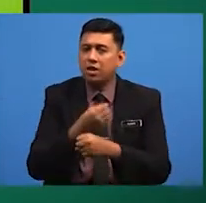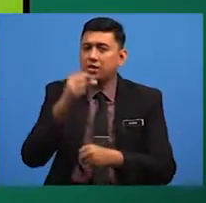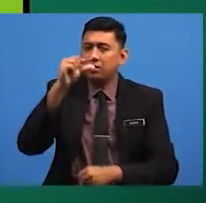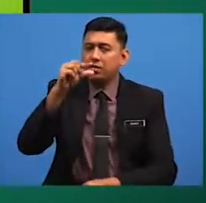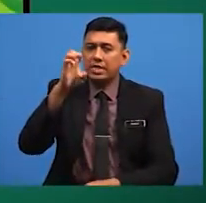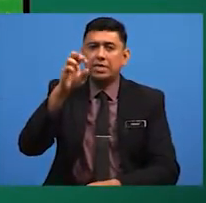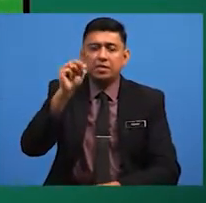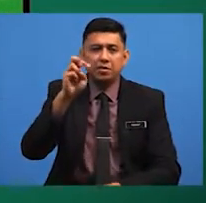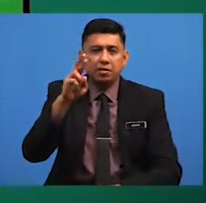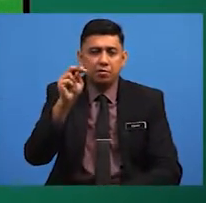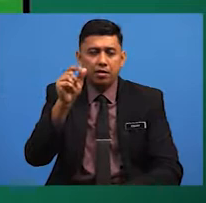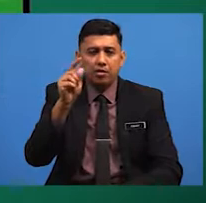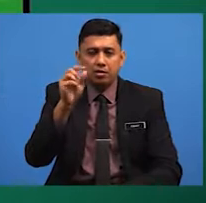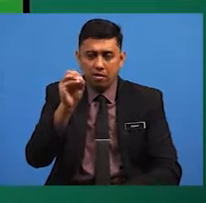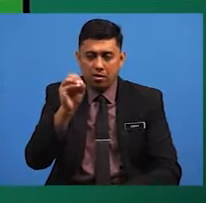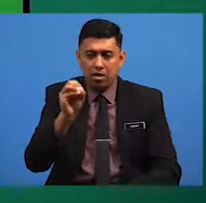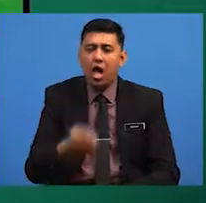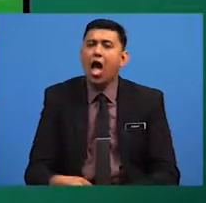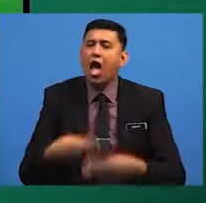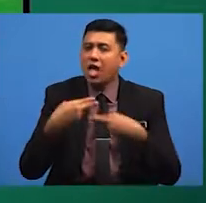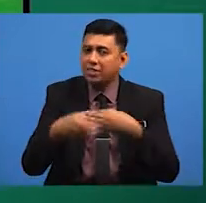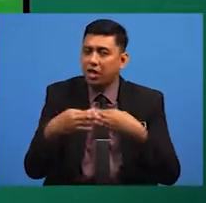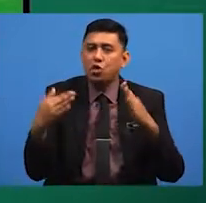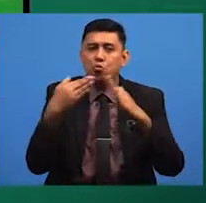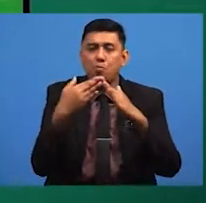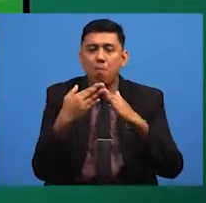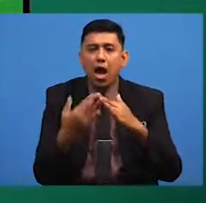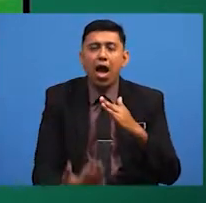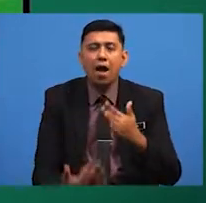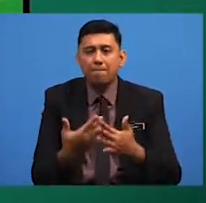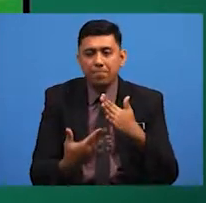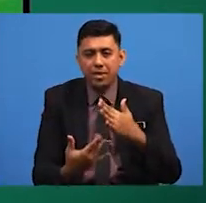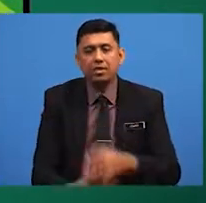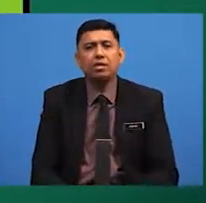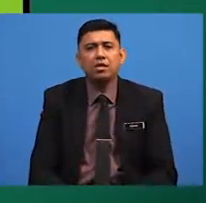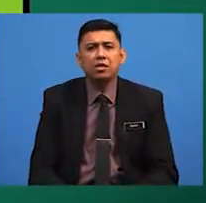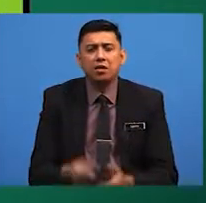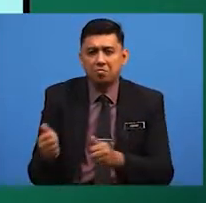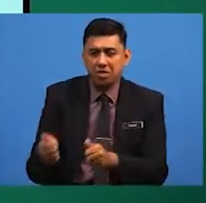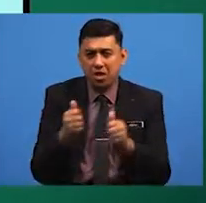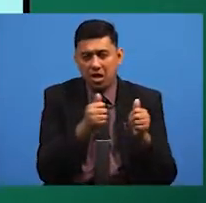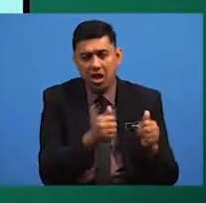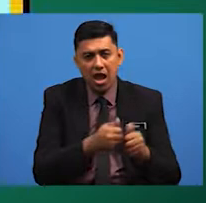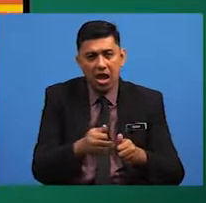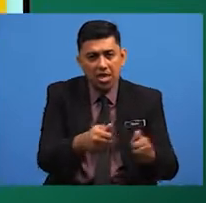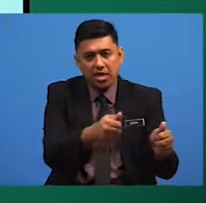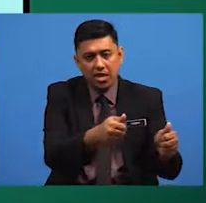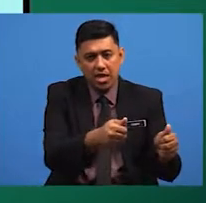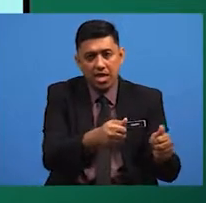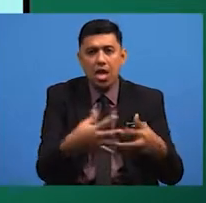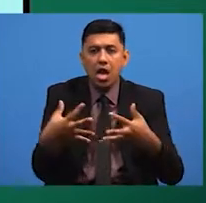akan dihantar ke rumah api seterusnya dialirkan melalui kabel